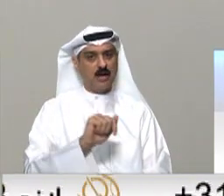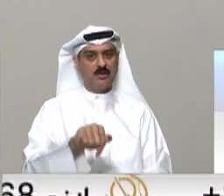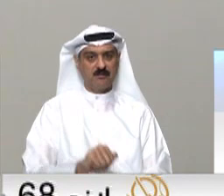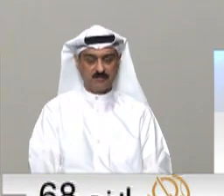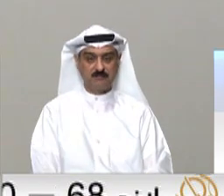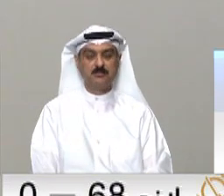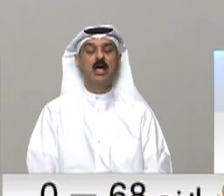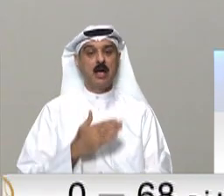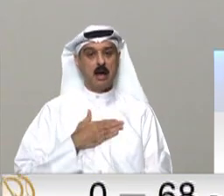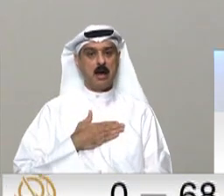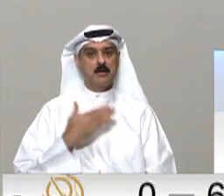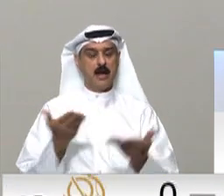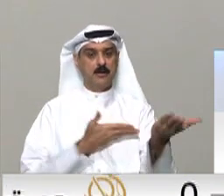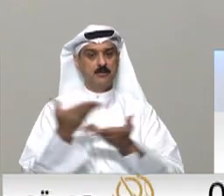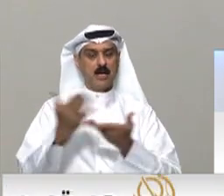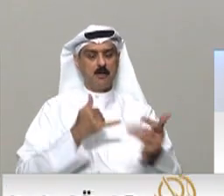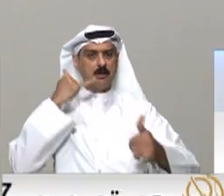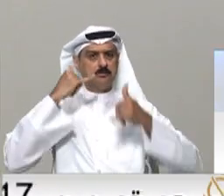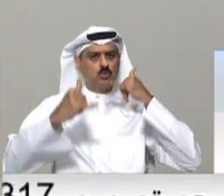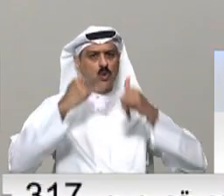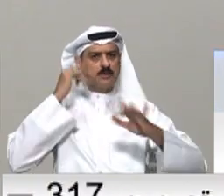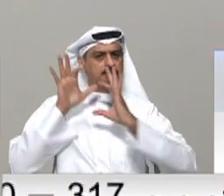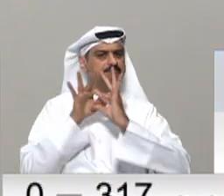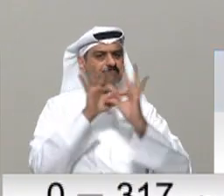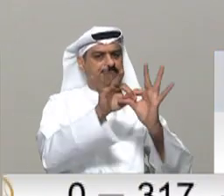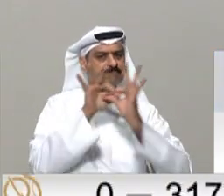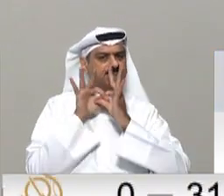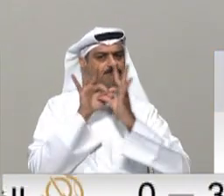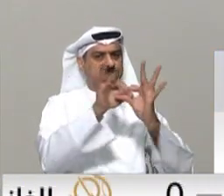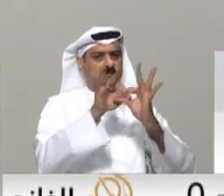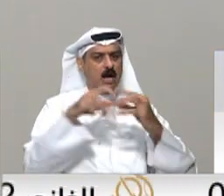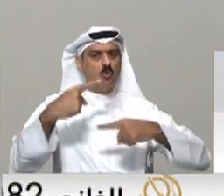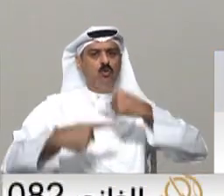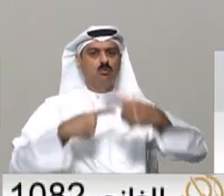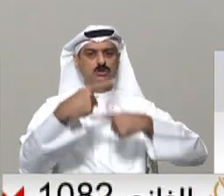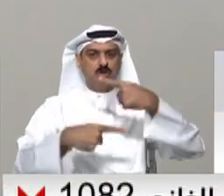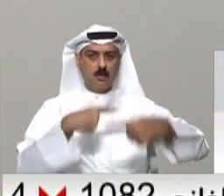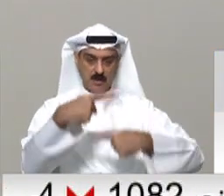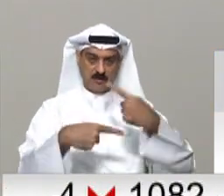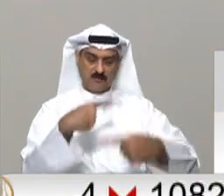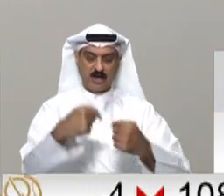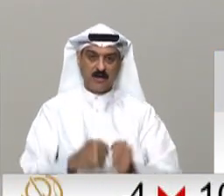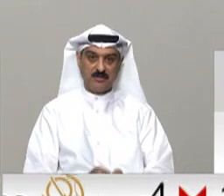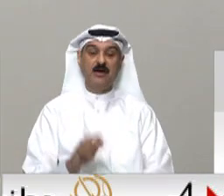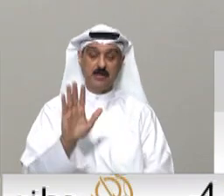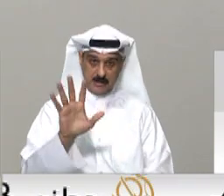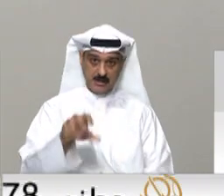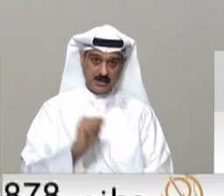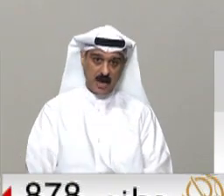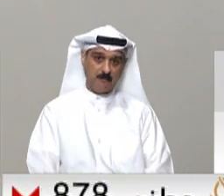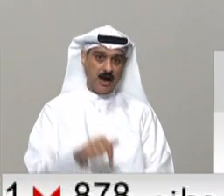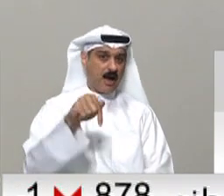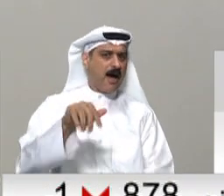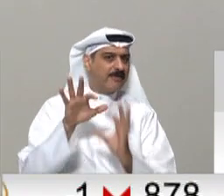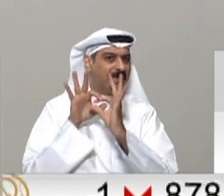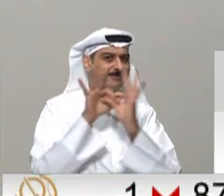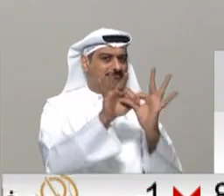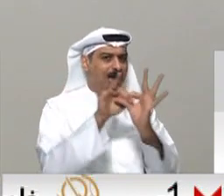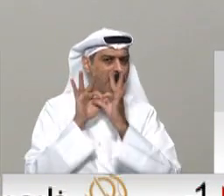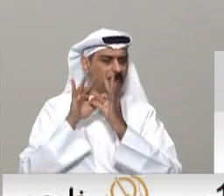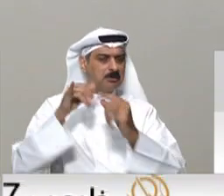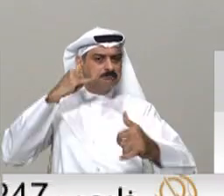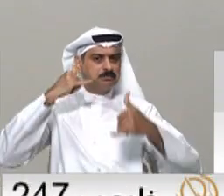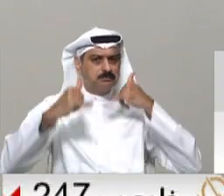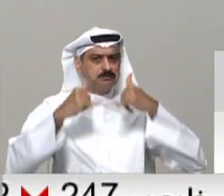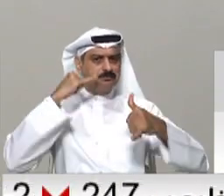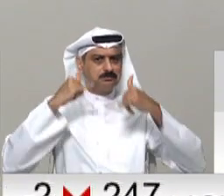في تعامل وفي تواصل مشترك ما بين الجميع، الحمد لله هذا التواصل وهذا أدى إلى